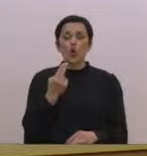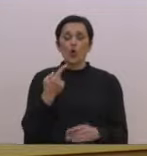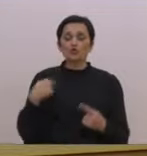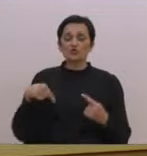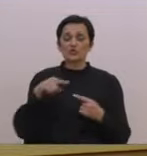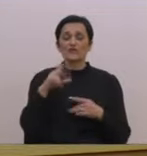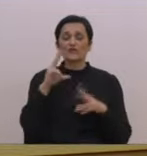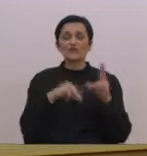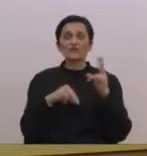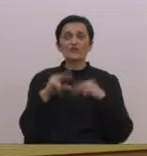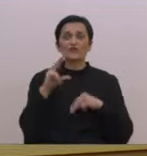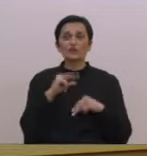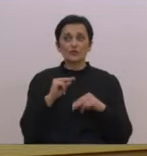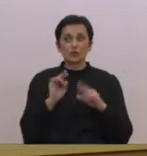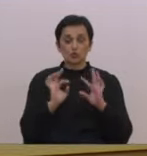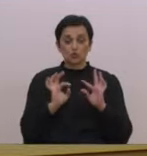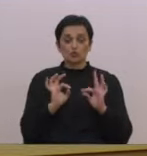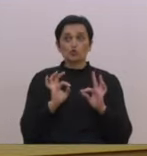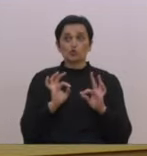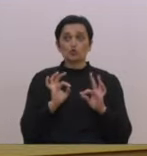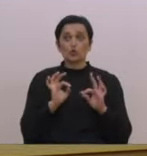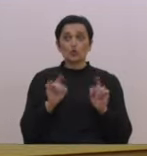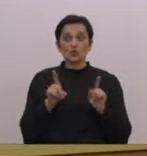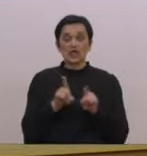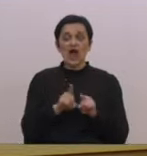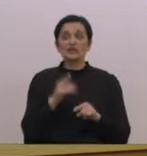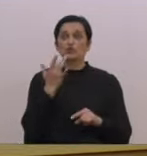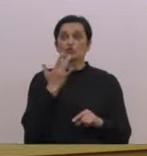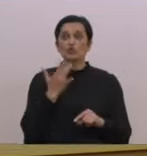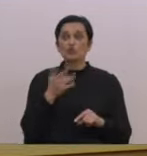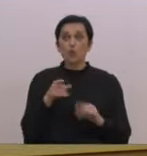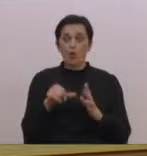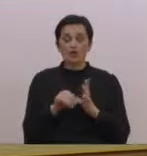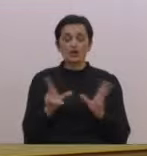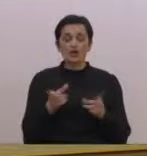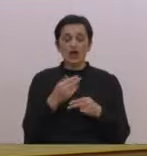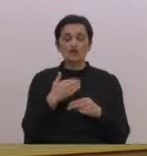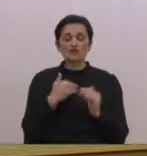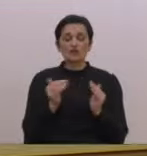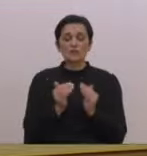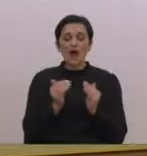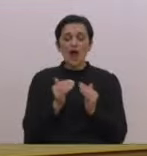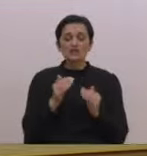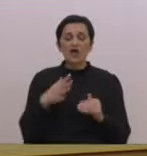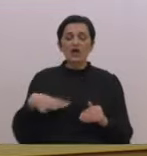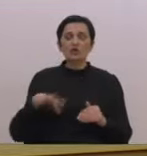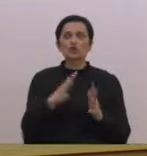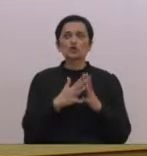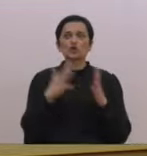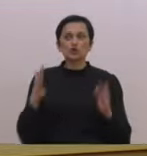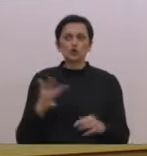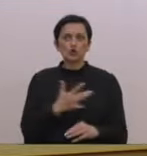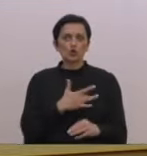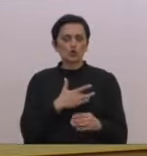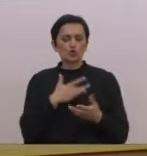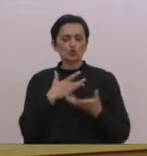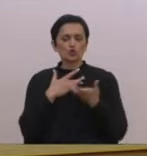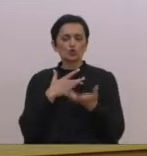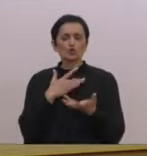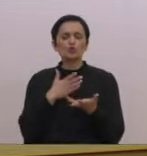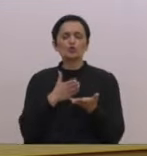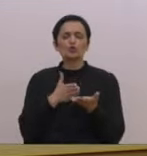rom, soret, rom aseti politica, gada arcen, cun spatara kvehanas, rom sa didi guli, șemarteba,